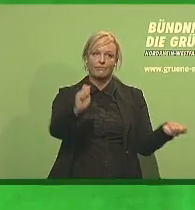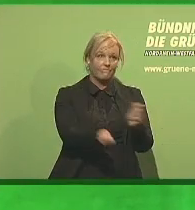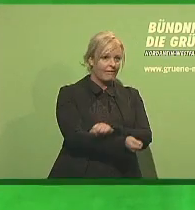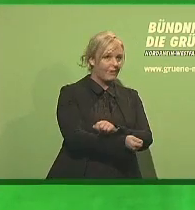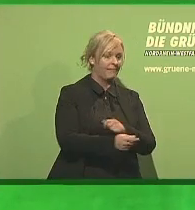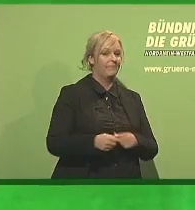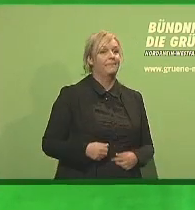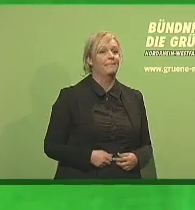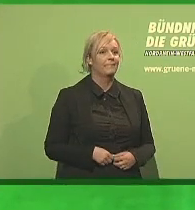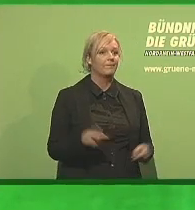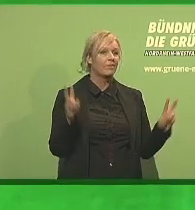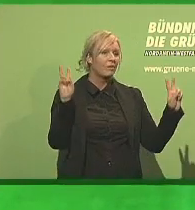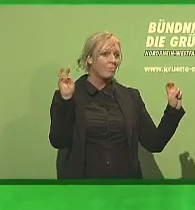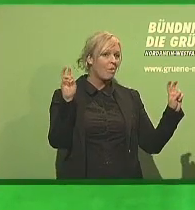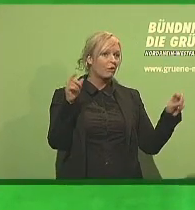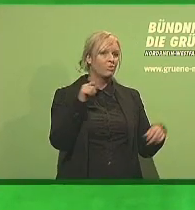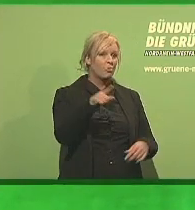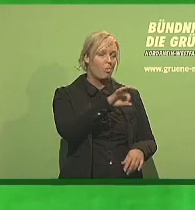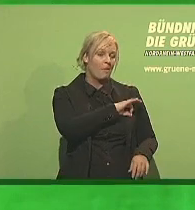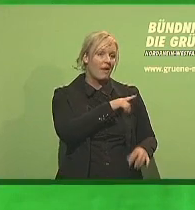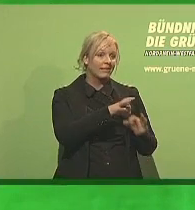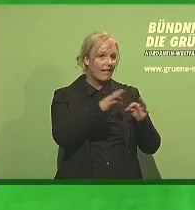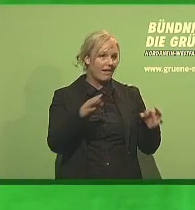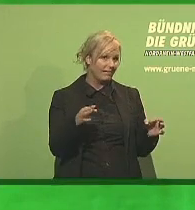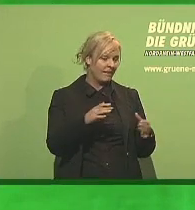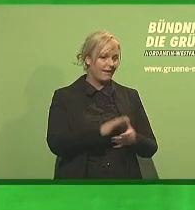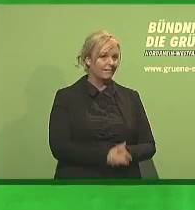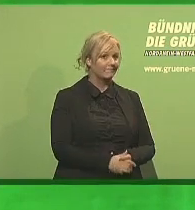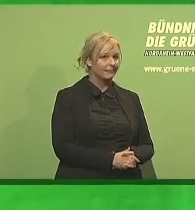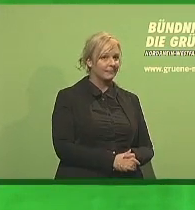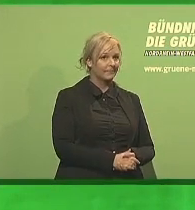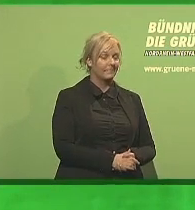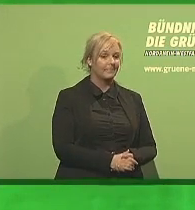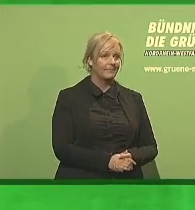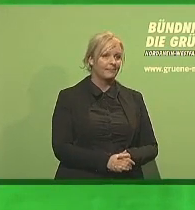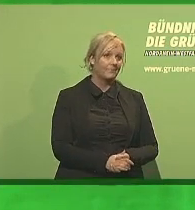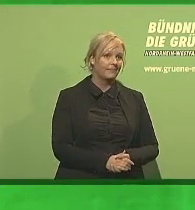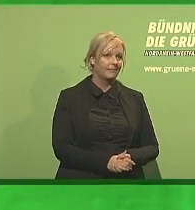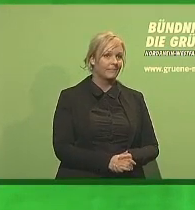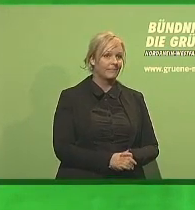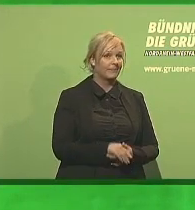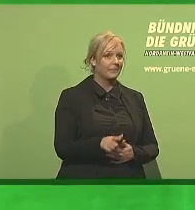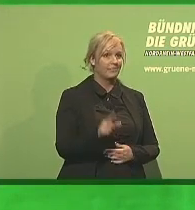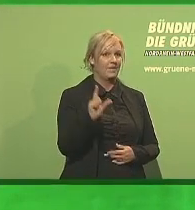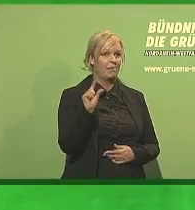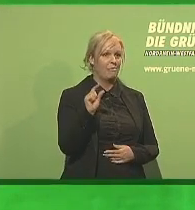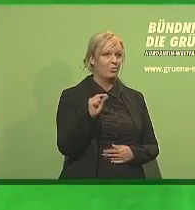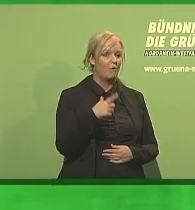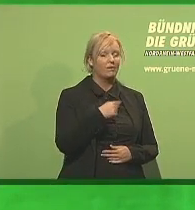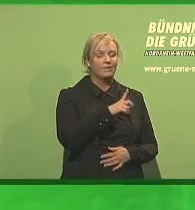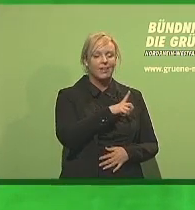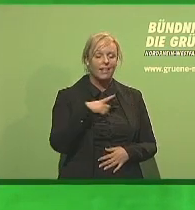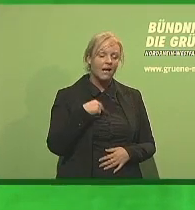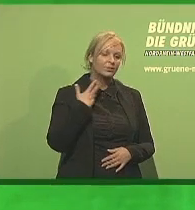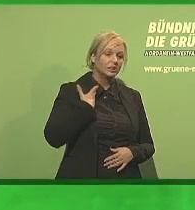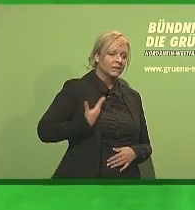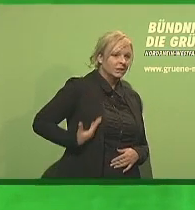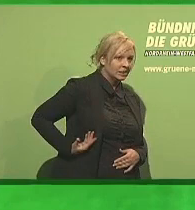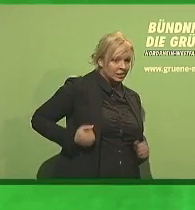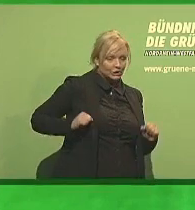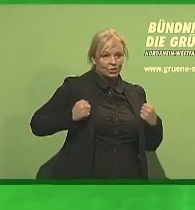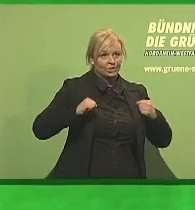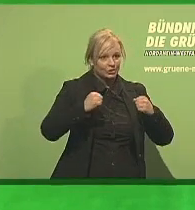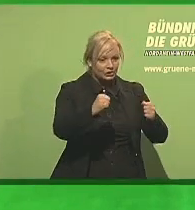das Motto eures Parteitages heißt. Und das bedeutet aber auch einen langen, einen anstrengenden Weg. Und